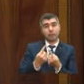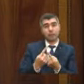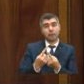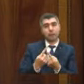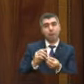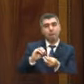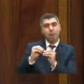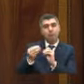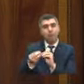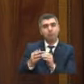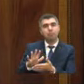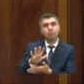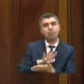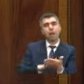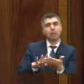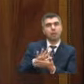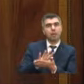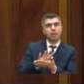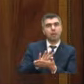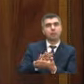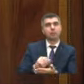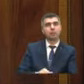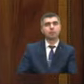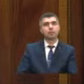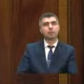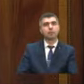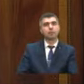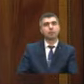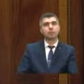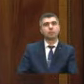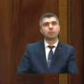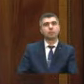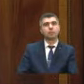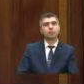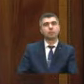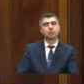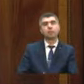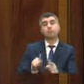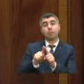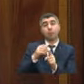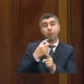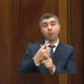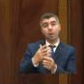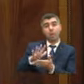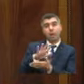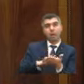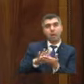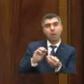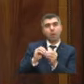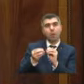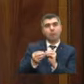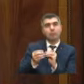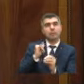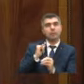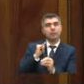الاختلالات والنقائص. عائشة سيدة الرئيسة. والتي وقفت على حجم الاختلالات